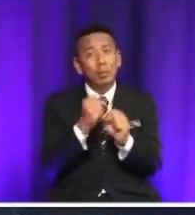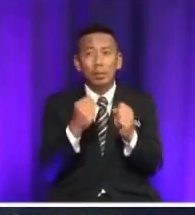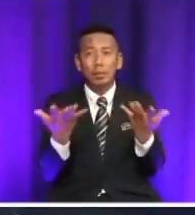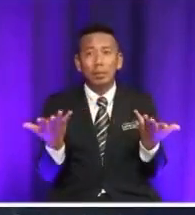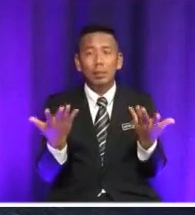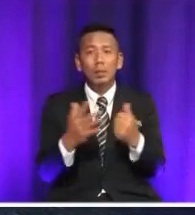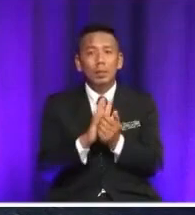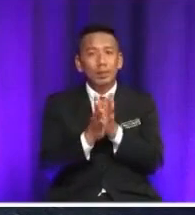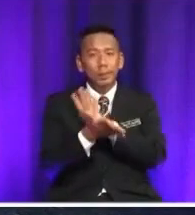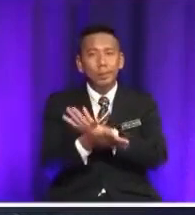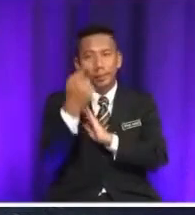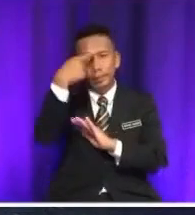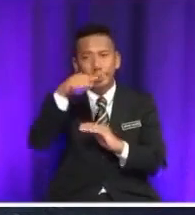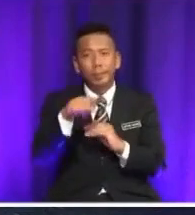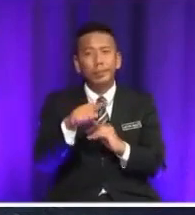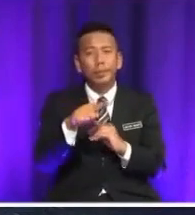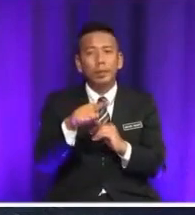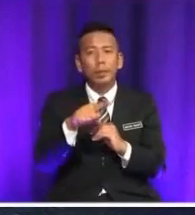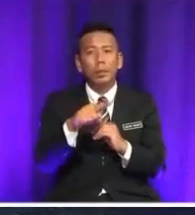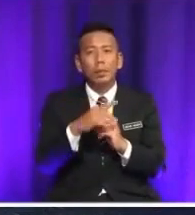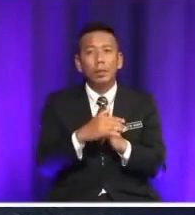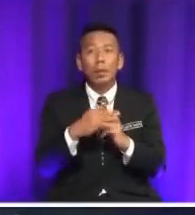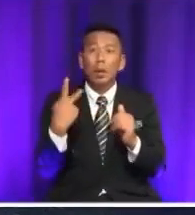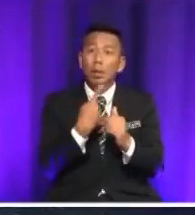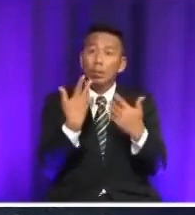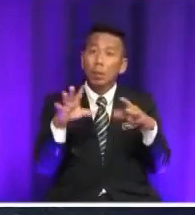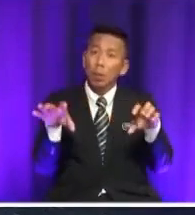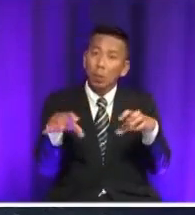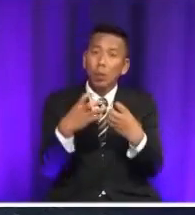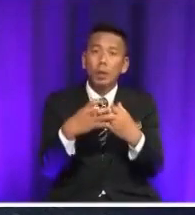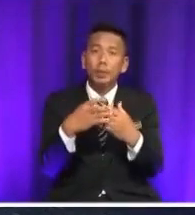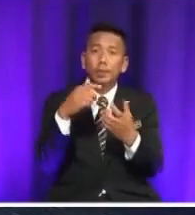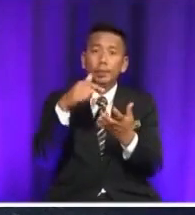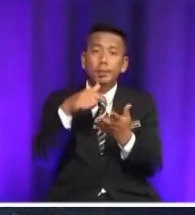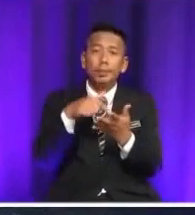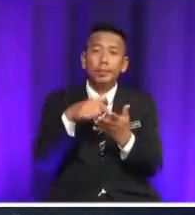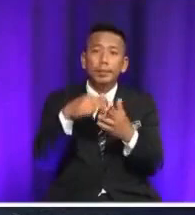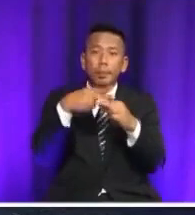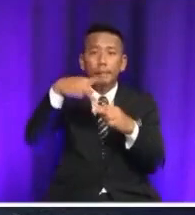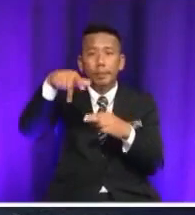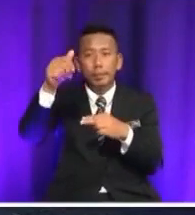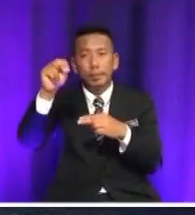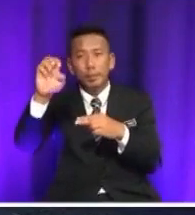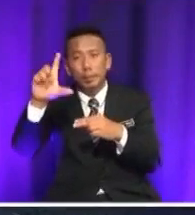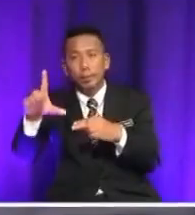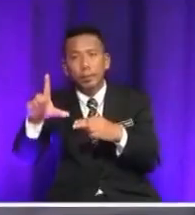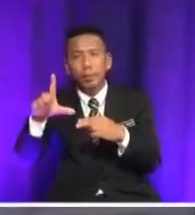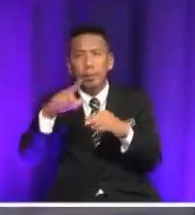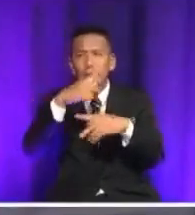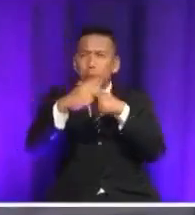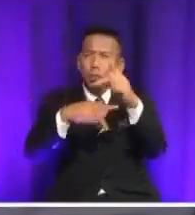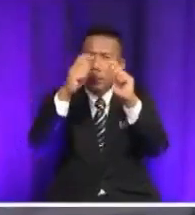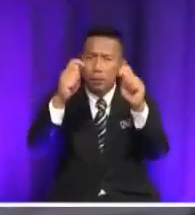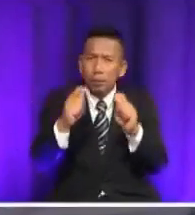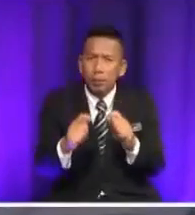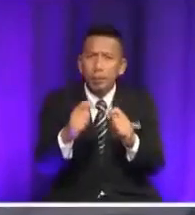jadi untuk kita udah buat panel nih dengan betul dapat